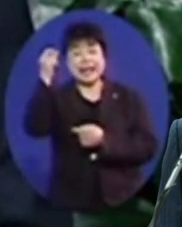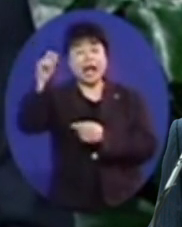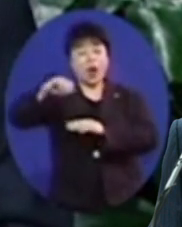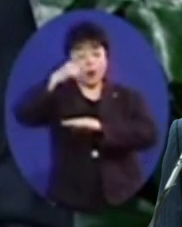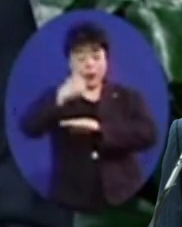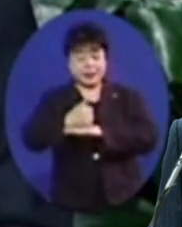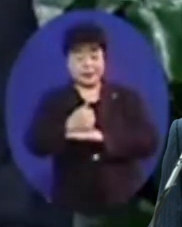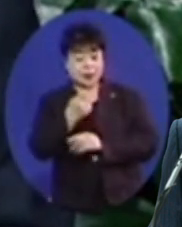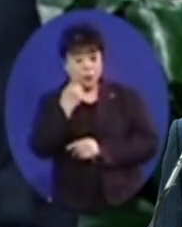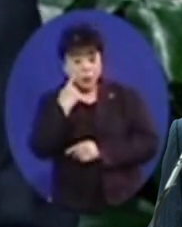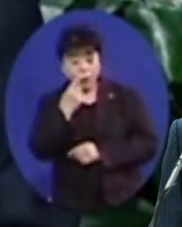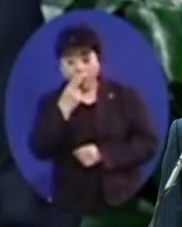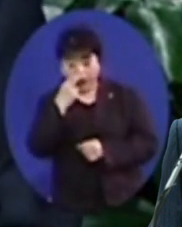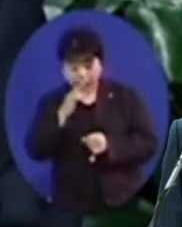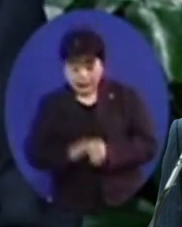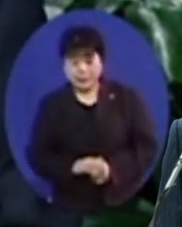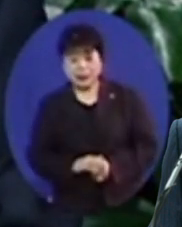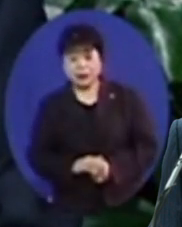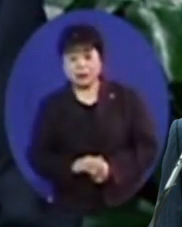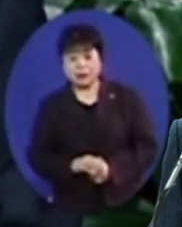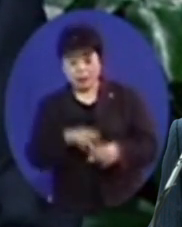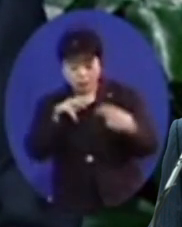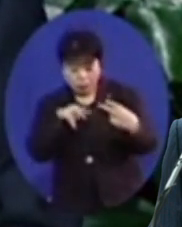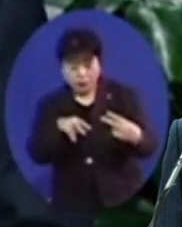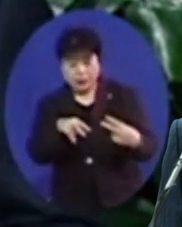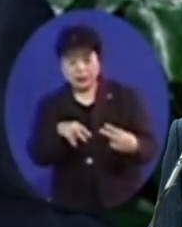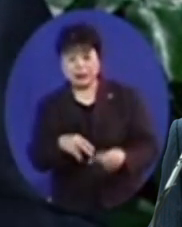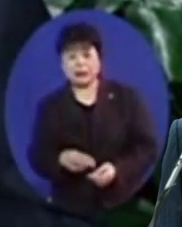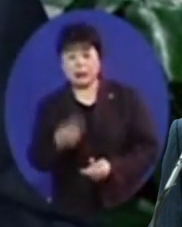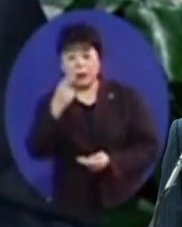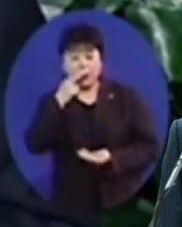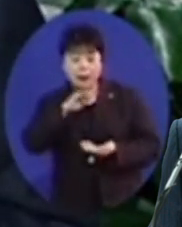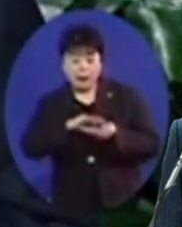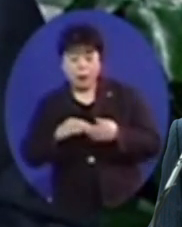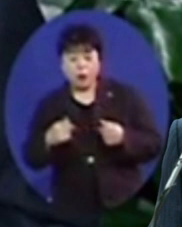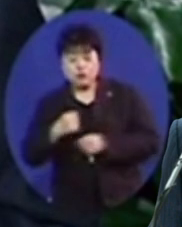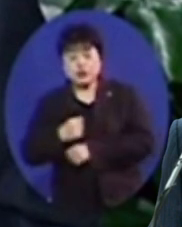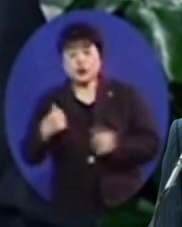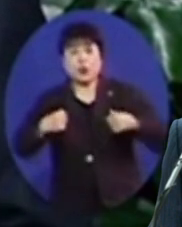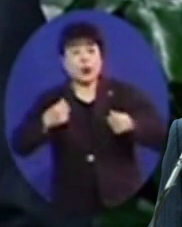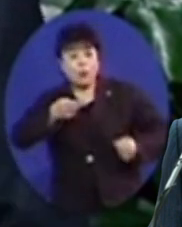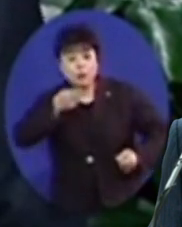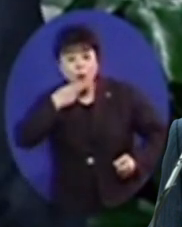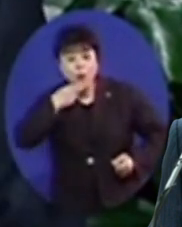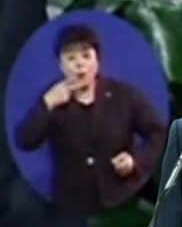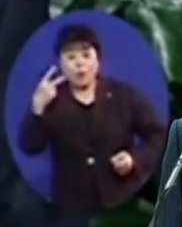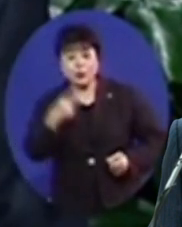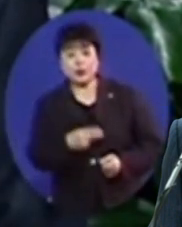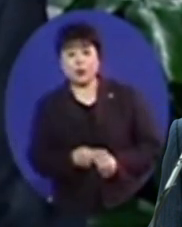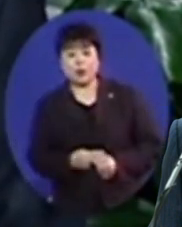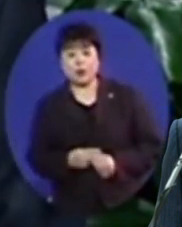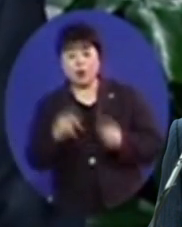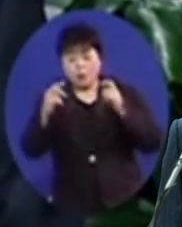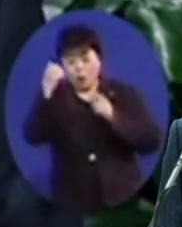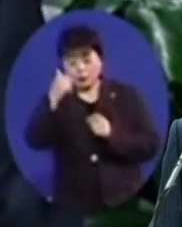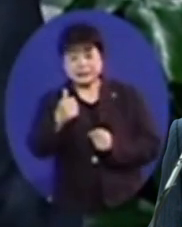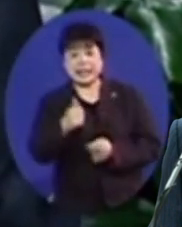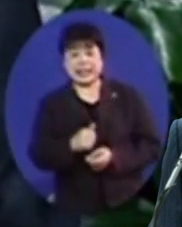보고 기가 막혔습니다. 왜냐하면 군복도 입지 아니하고 목자의